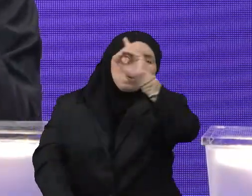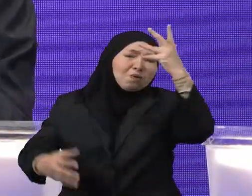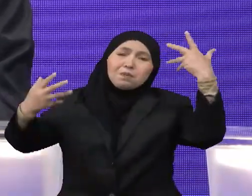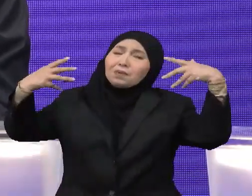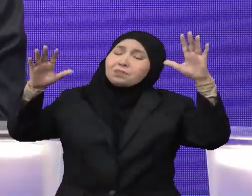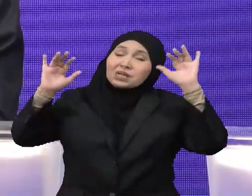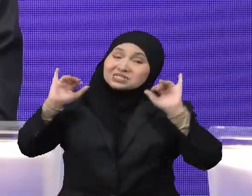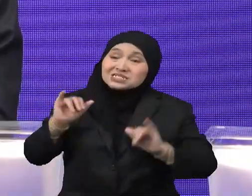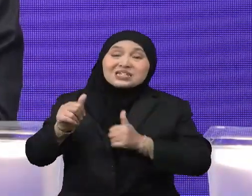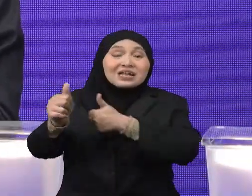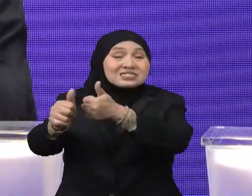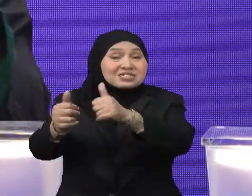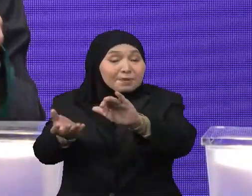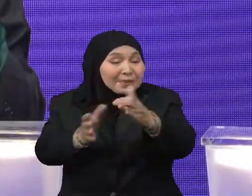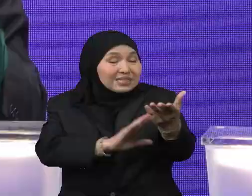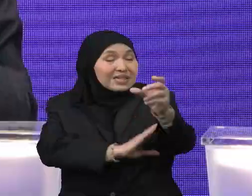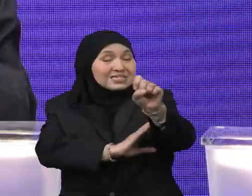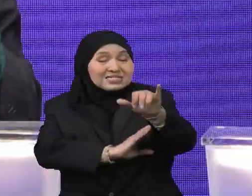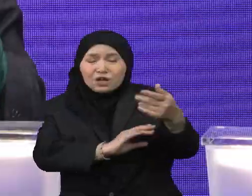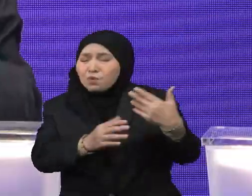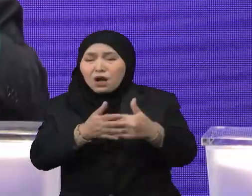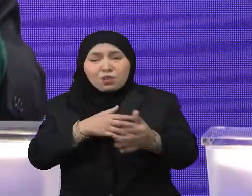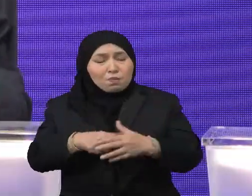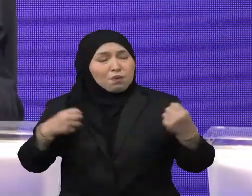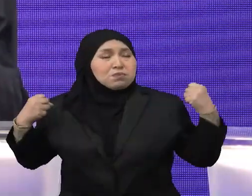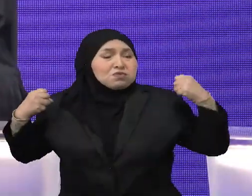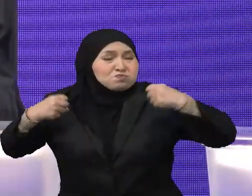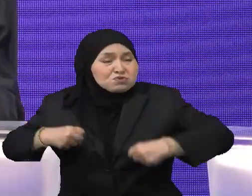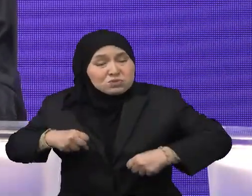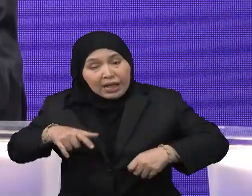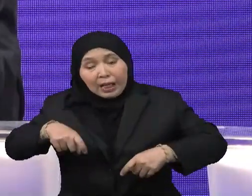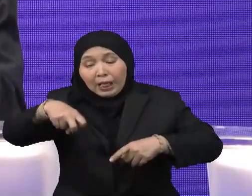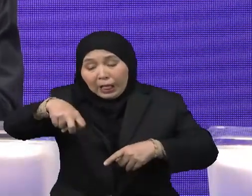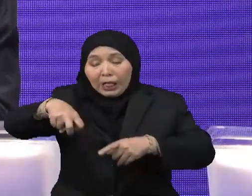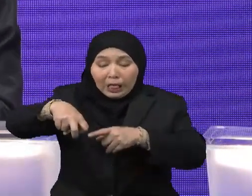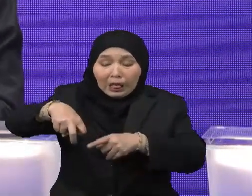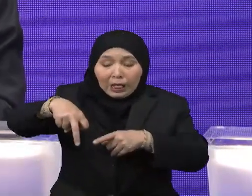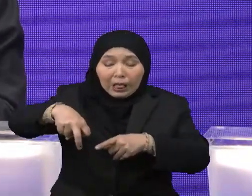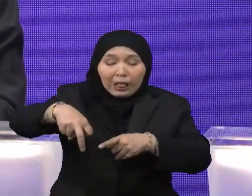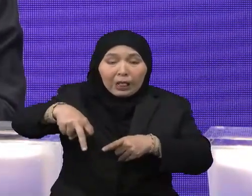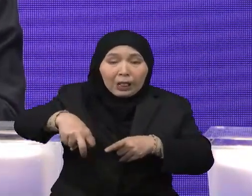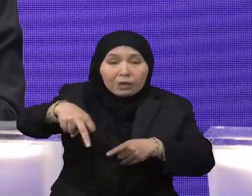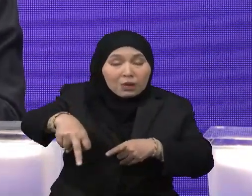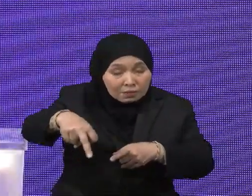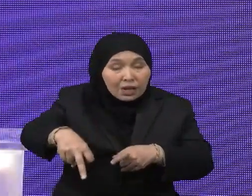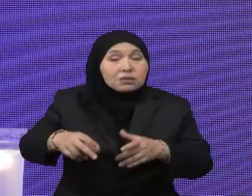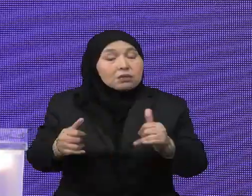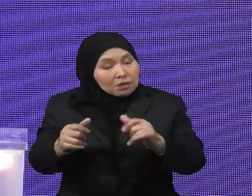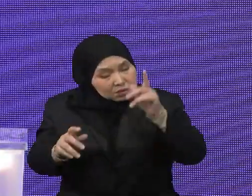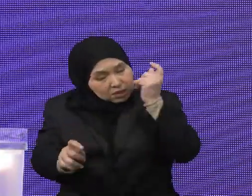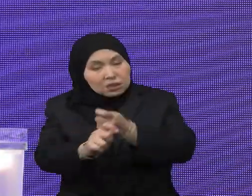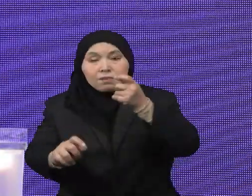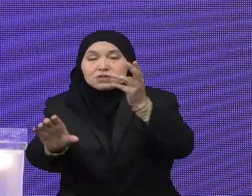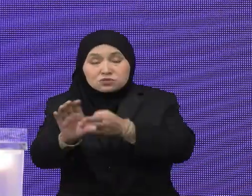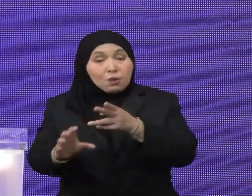mereka memang nak kejar mati syahid itu biar Papah dia pun Jalan sebelah kaki mereka tetap nggak pergi menyertai peperangan tersebut